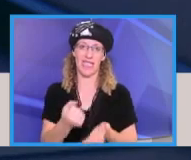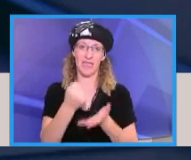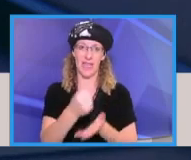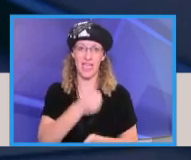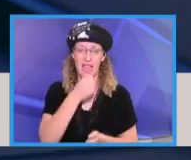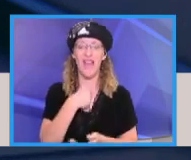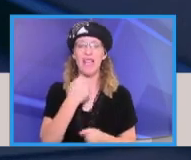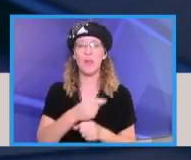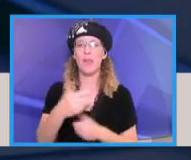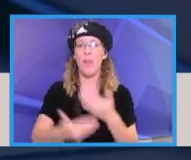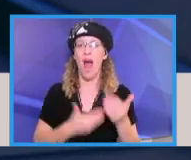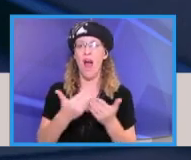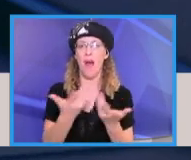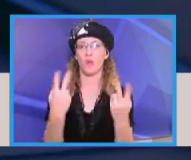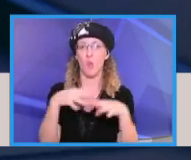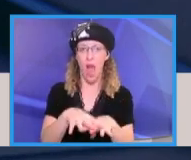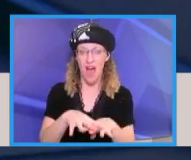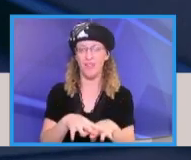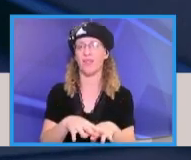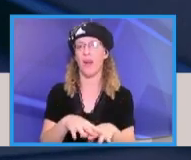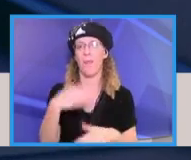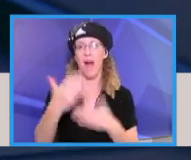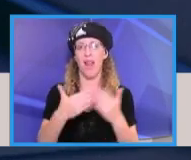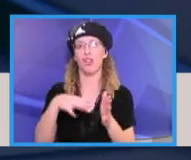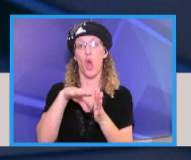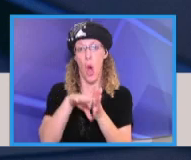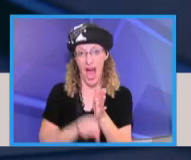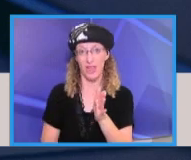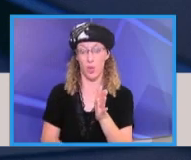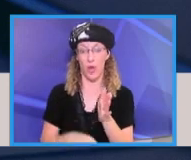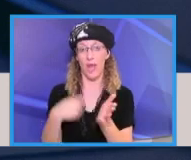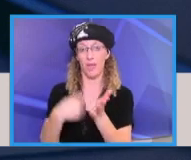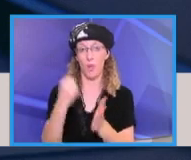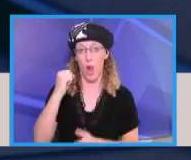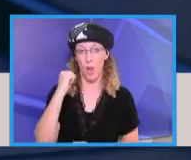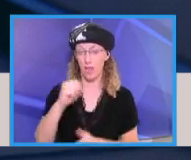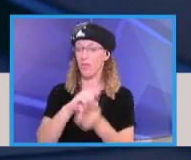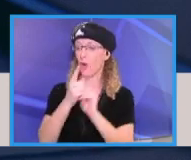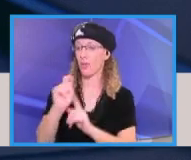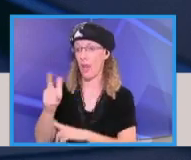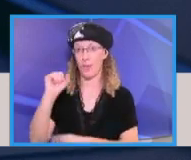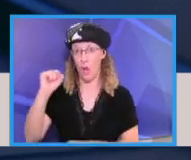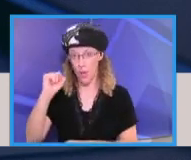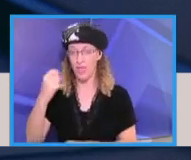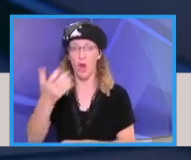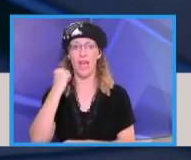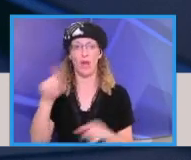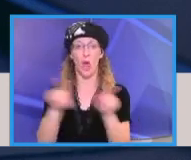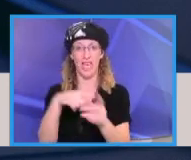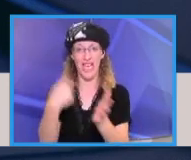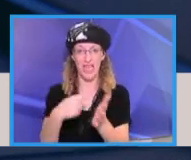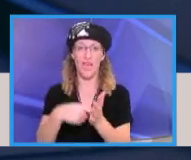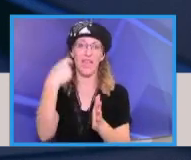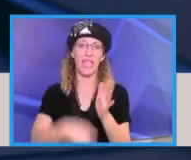מהלך משולב, מהלך שבו הורדנו את דמי הביטוח הלאומי. במקום לשלם לביטוח הלאומי, אתה תיקח את אותו כסף ותקנה